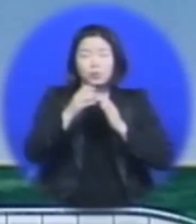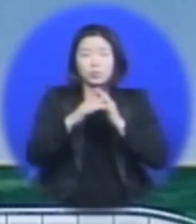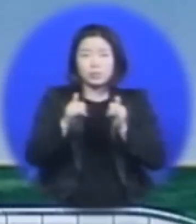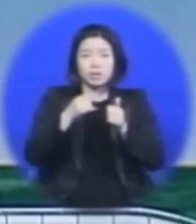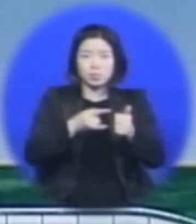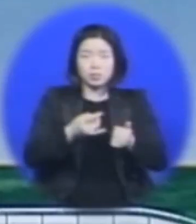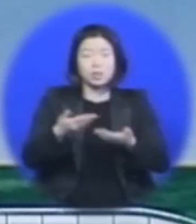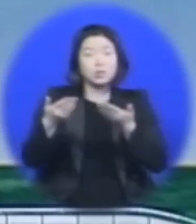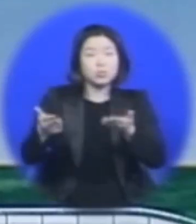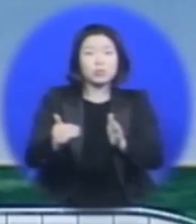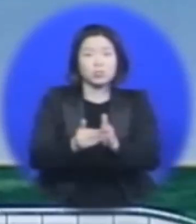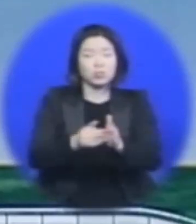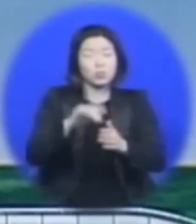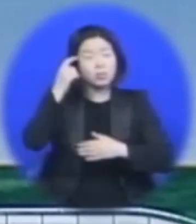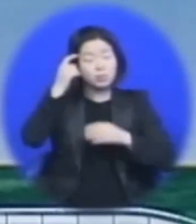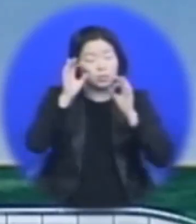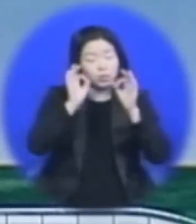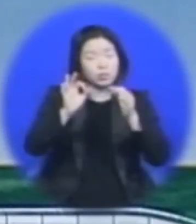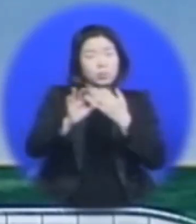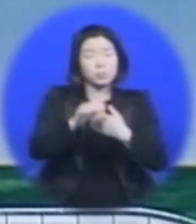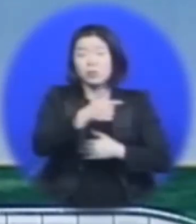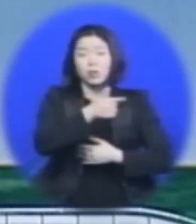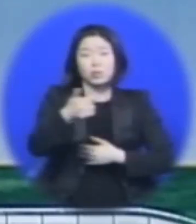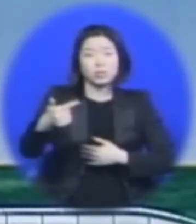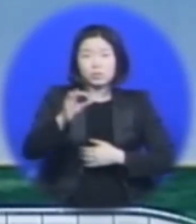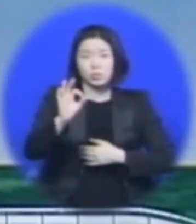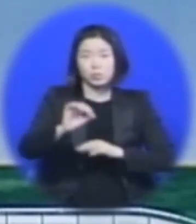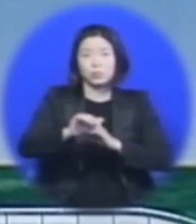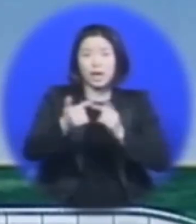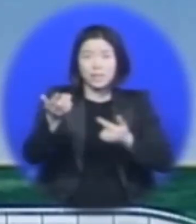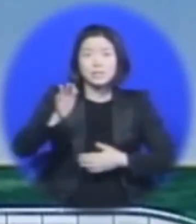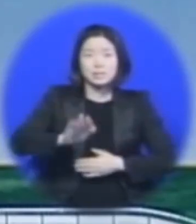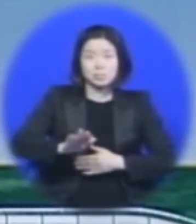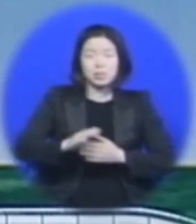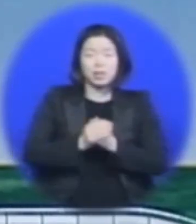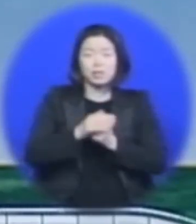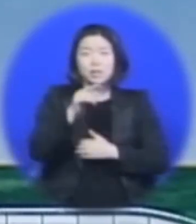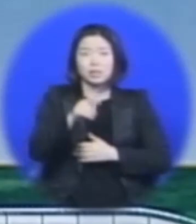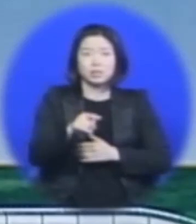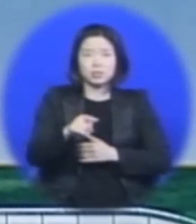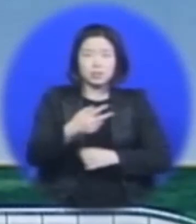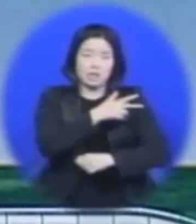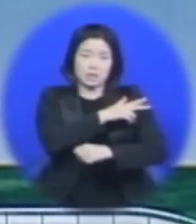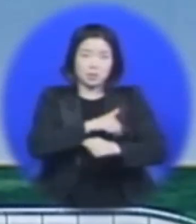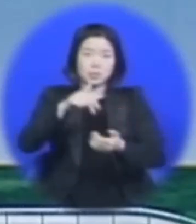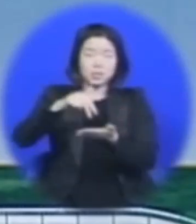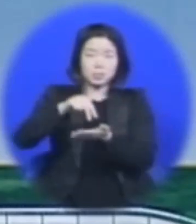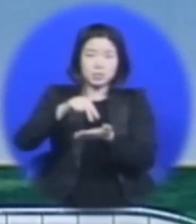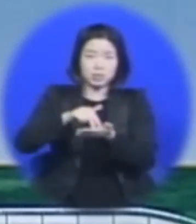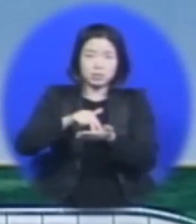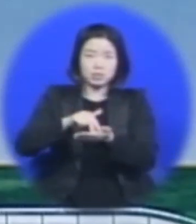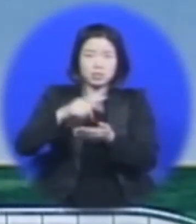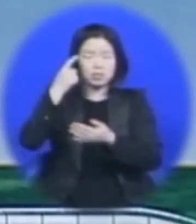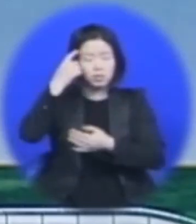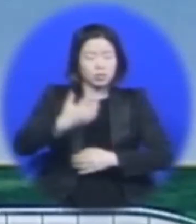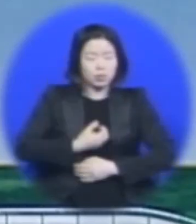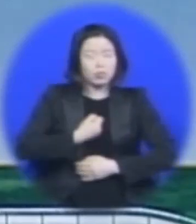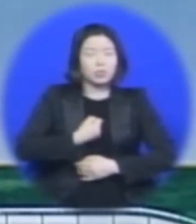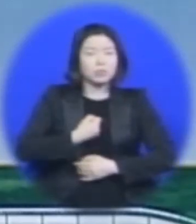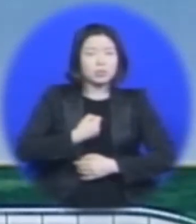주었습니다 생각해 보면 뭐 그렇게 대단하게 큰 돈도 아니지만 그것은 그 집사님에게 굉장히 충격적인